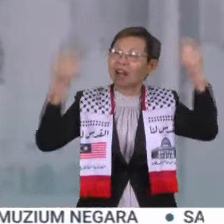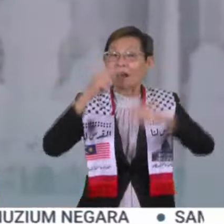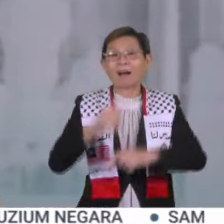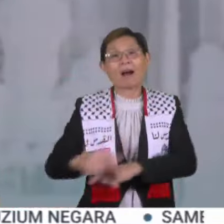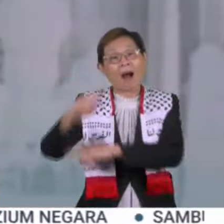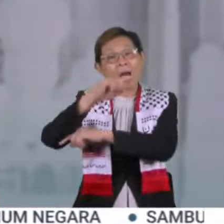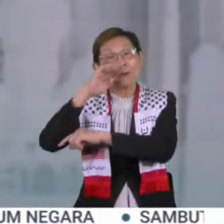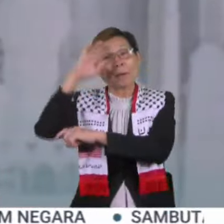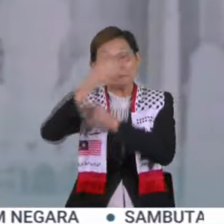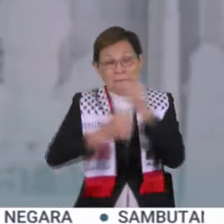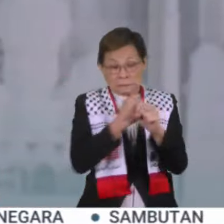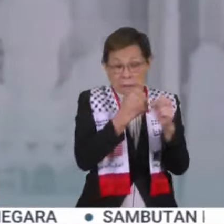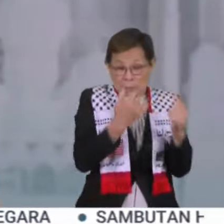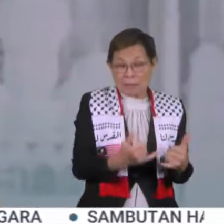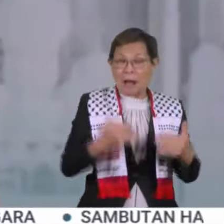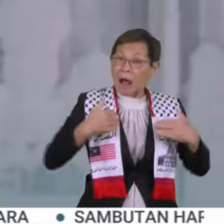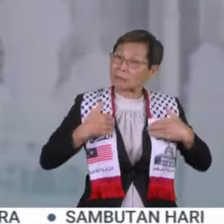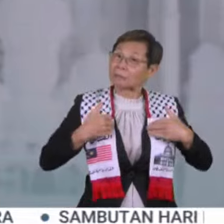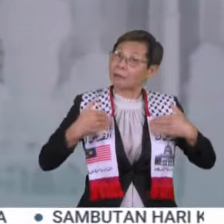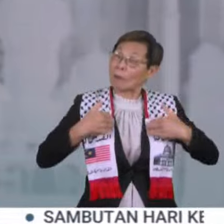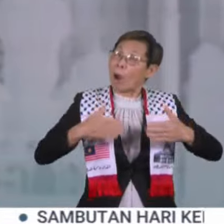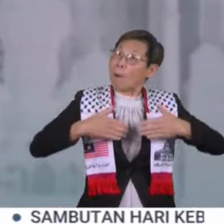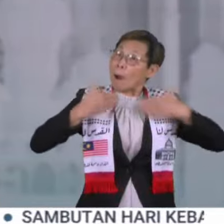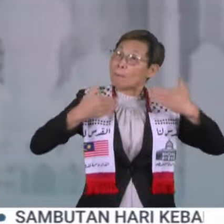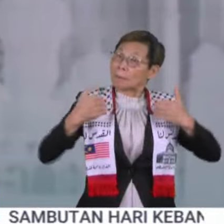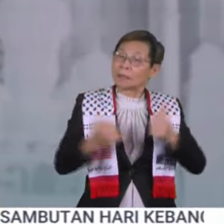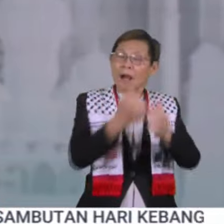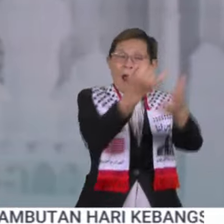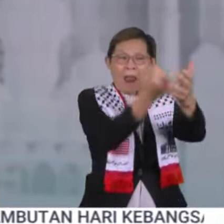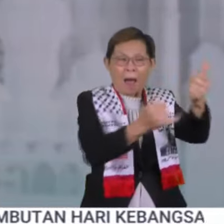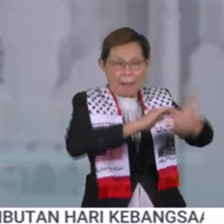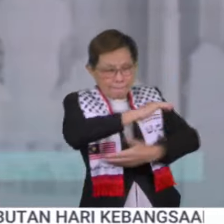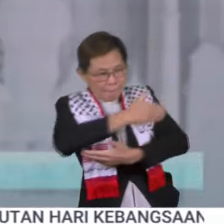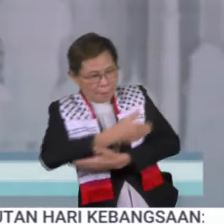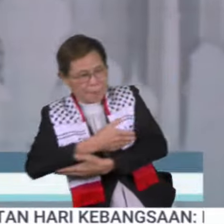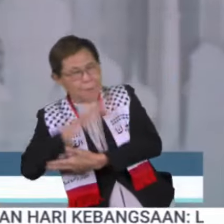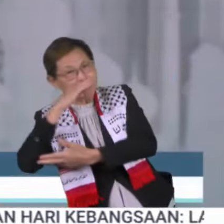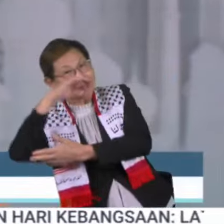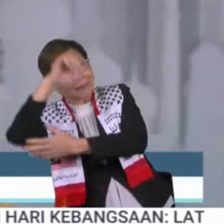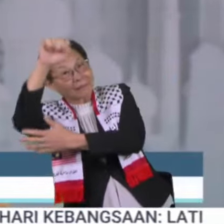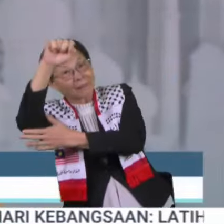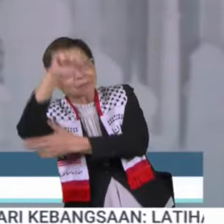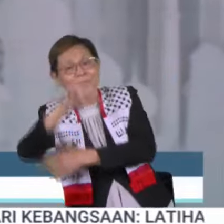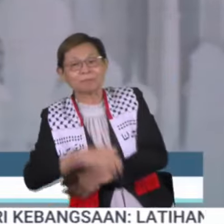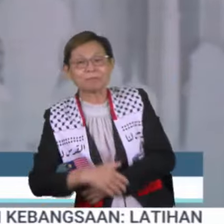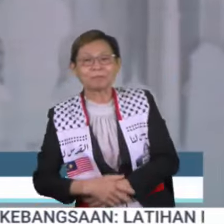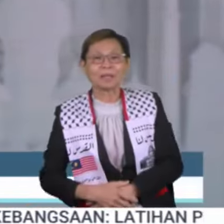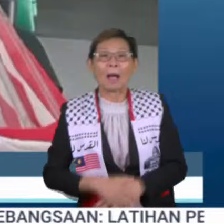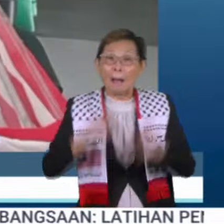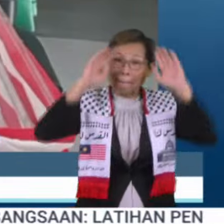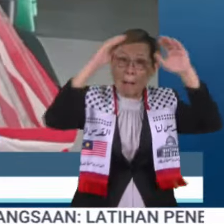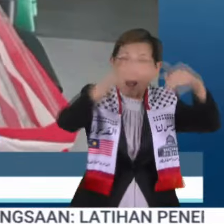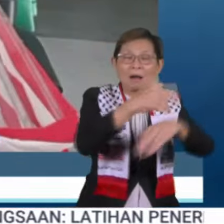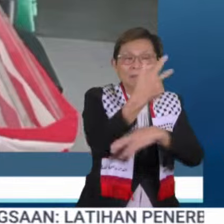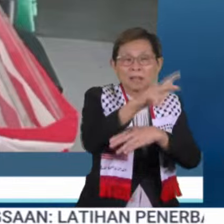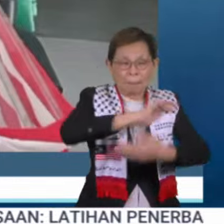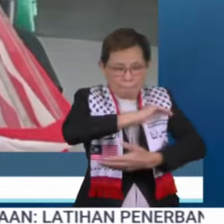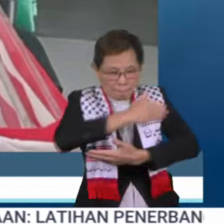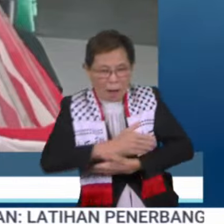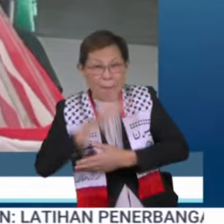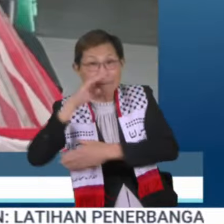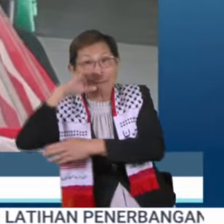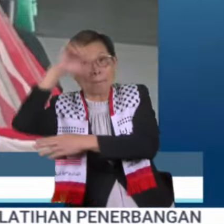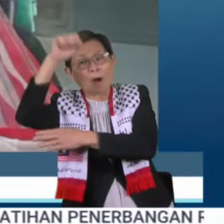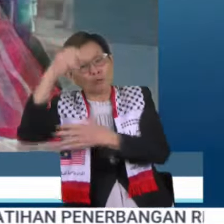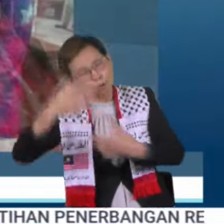Sambutan Hari Kebangsaan tahun ini juga diserikan lagi dengan kelahiran bayi merdeka. Di Pahang, 13 bayi